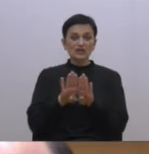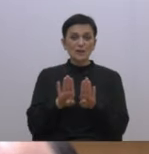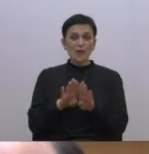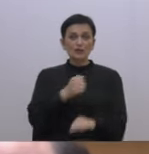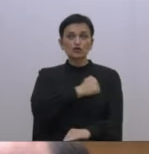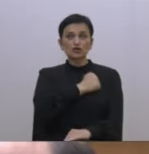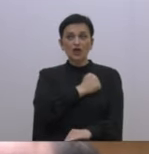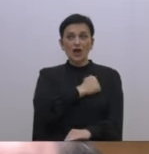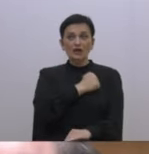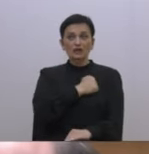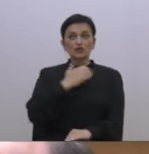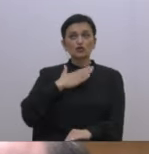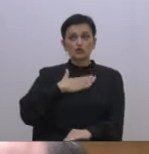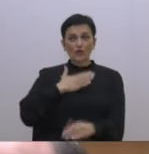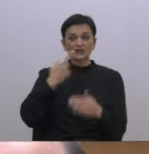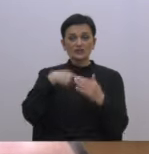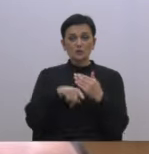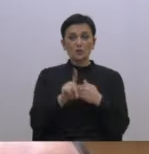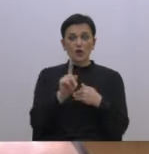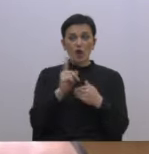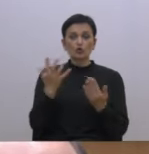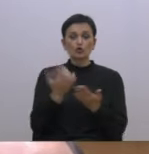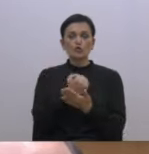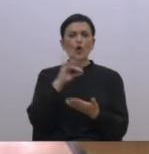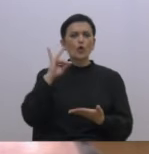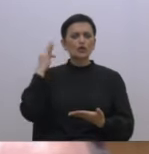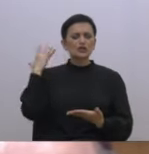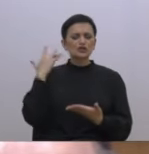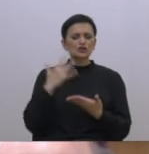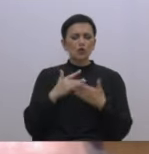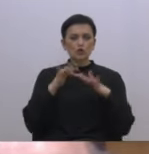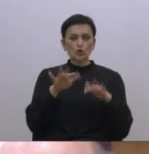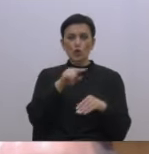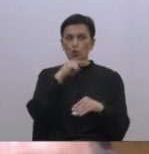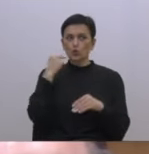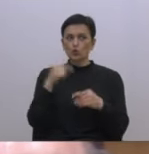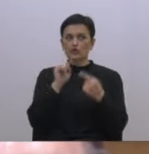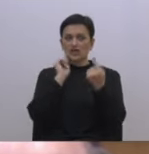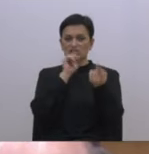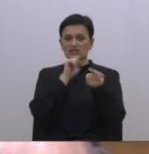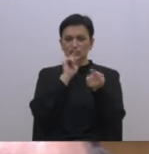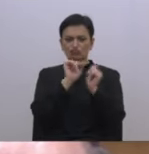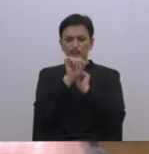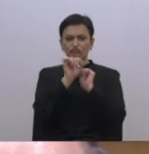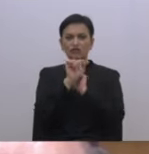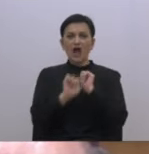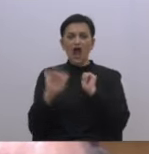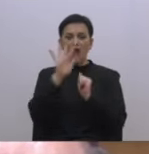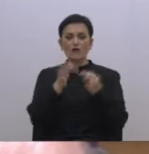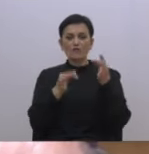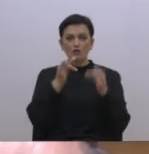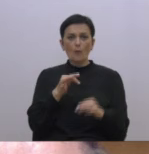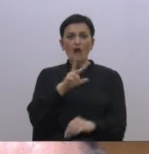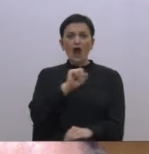ჯარი, ჩვენს მიერ მოგებული ისტორიული საქმეები რუსეთის წინააღმდეგ ევროსასამართლოსა და